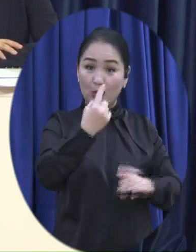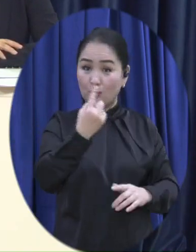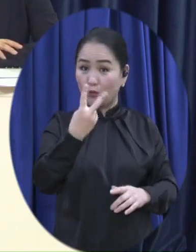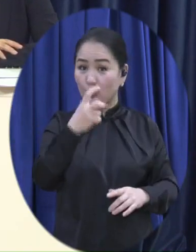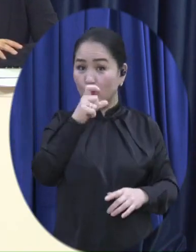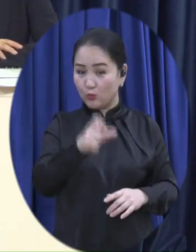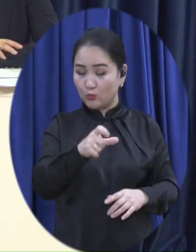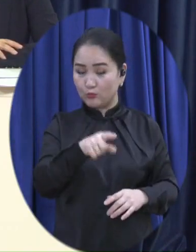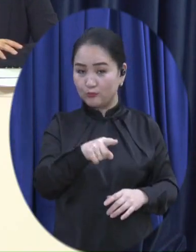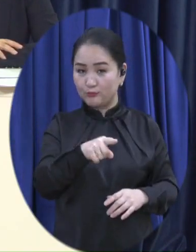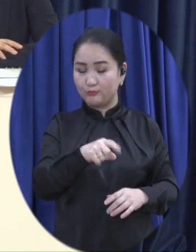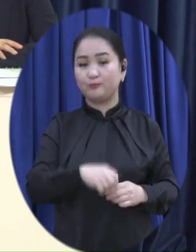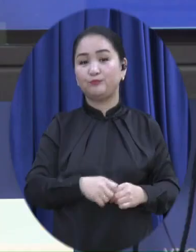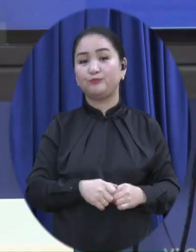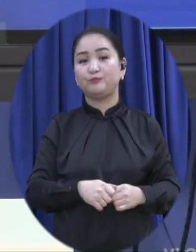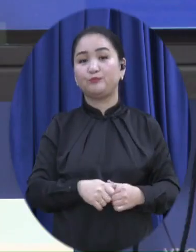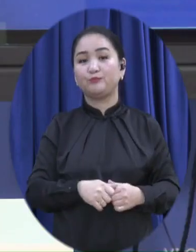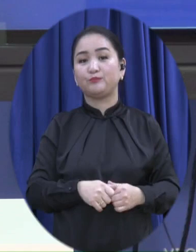За